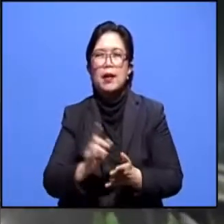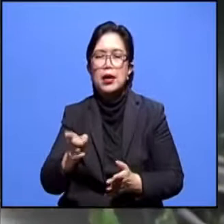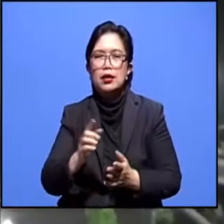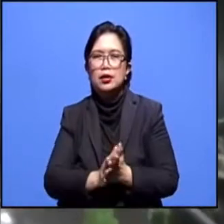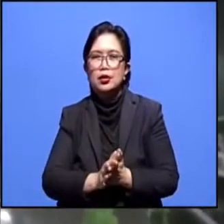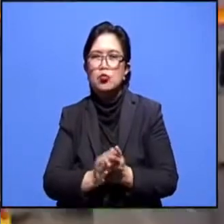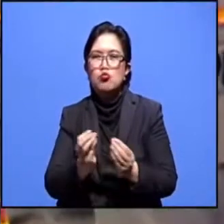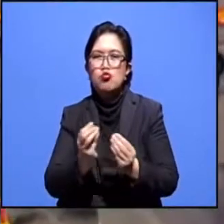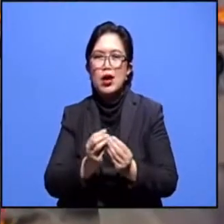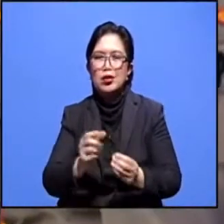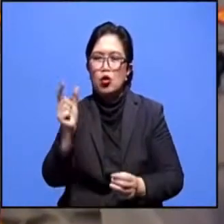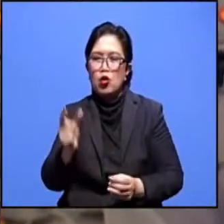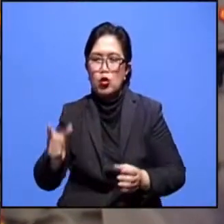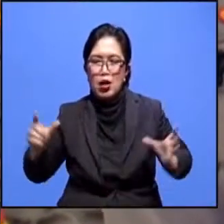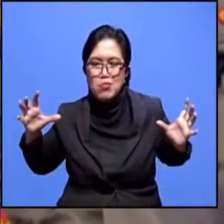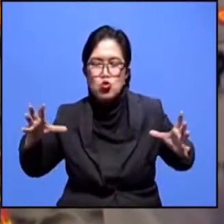kerumunan. Itu